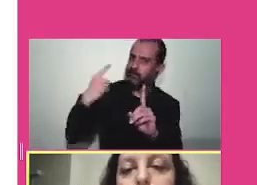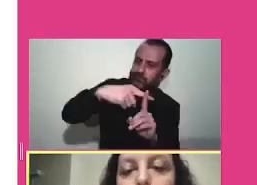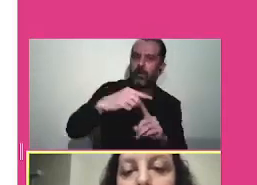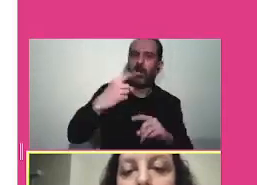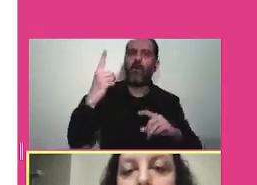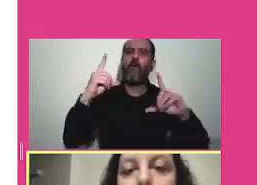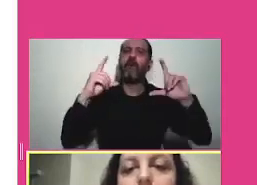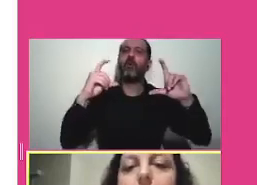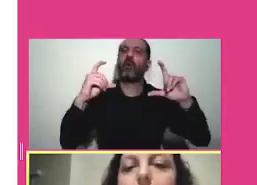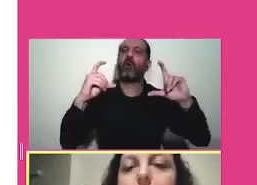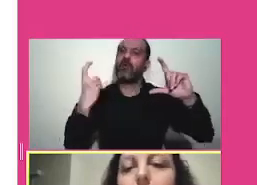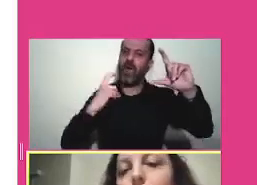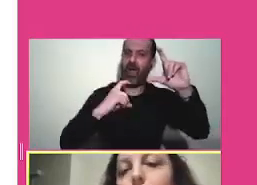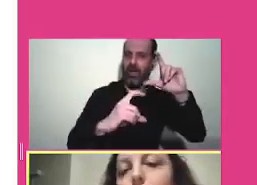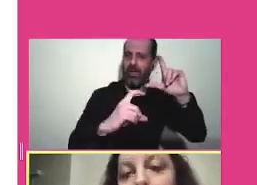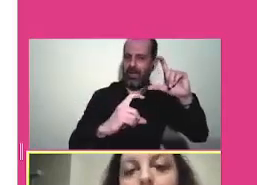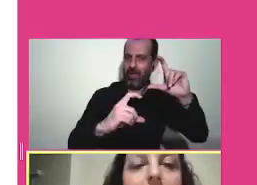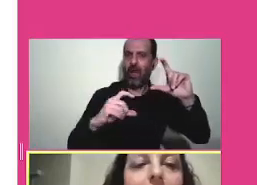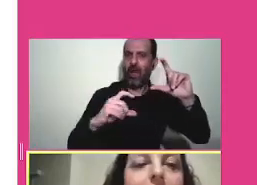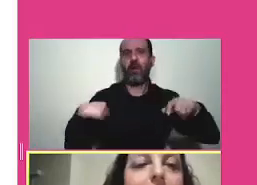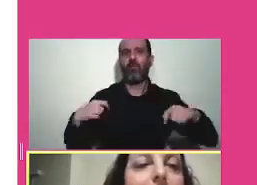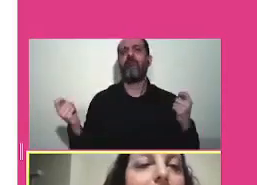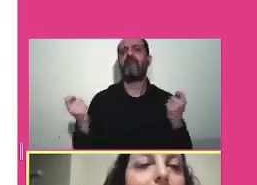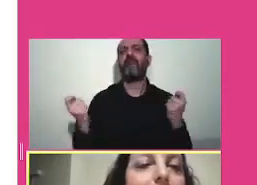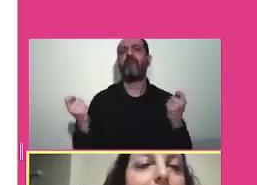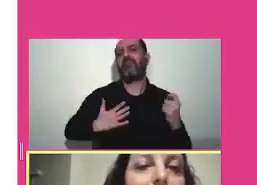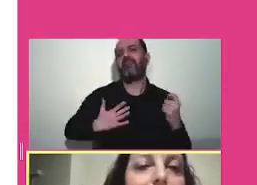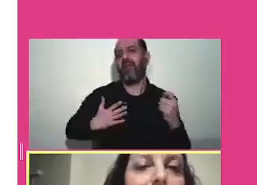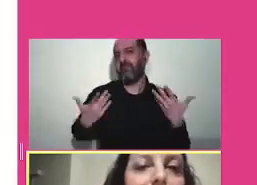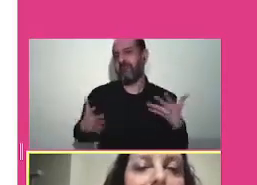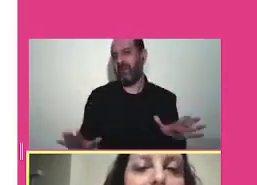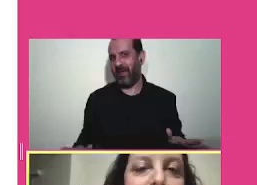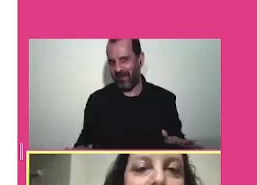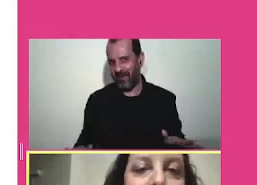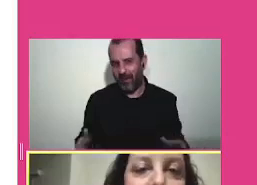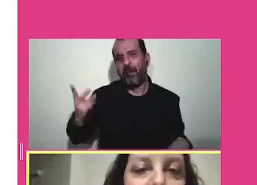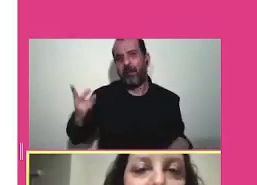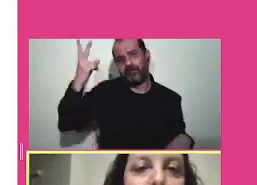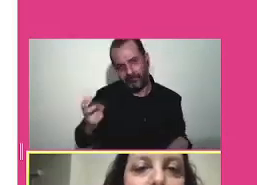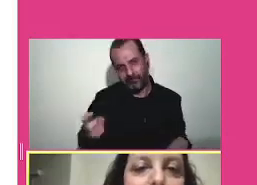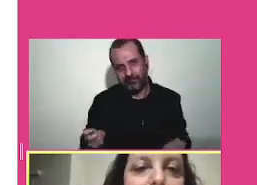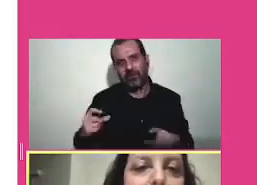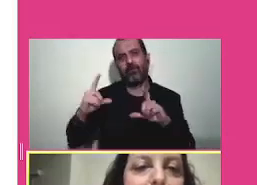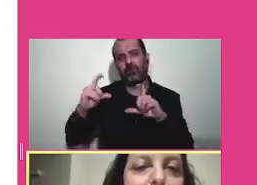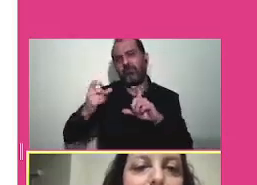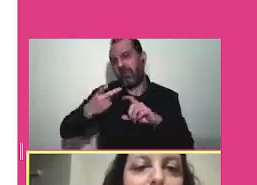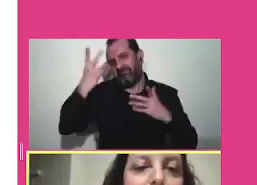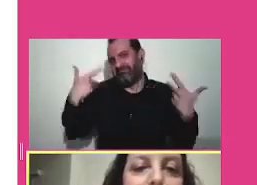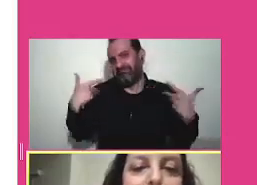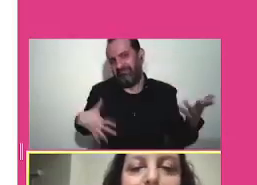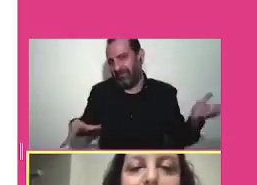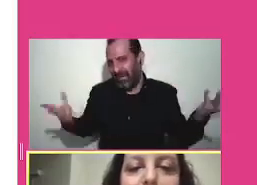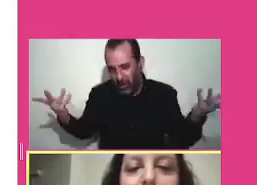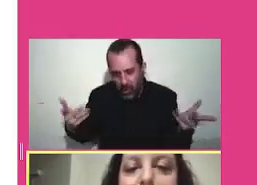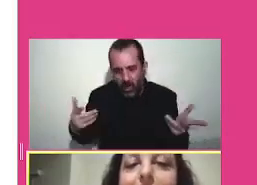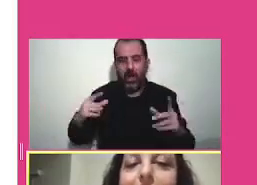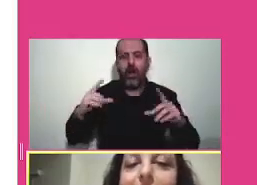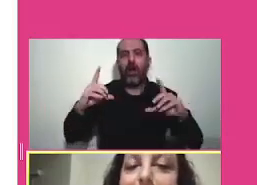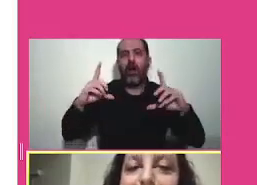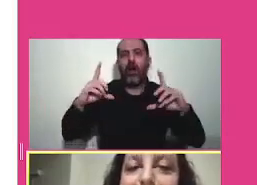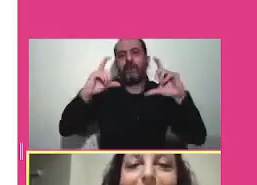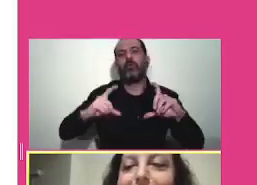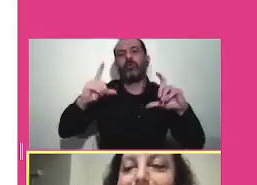μία φωτογραφία από το φεστιβάλ μας, γιατί έτσι θέλω. Για παράδειγμα, μία φωτογραφία